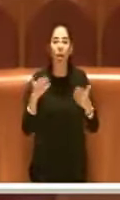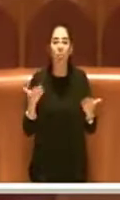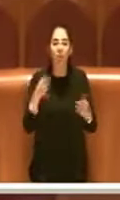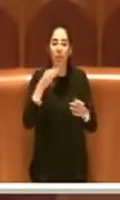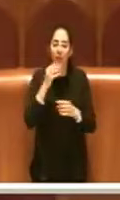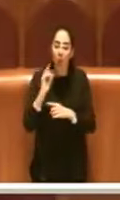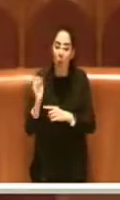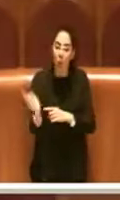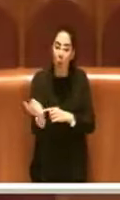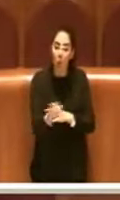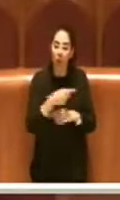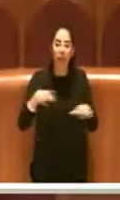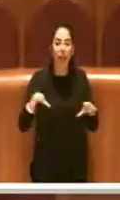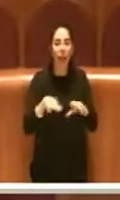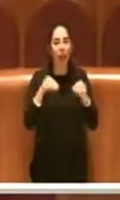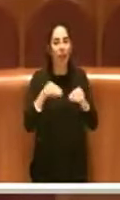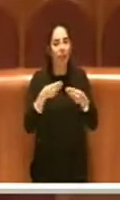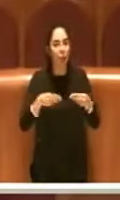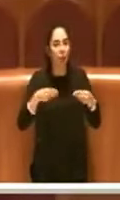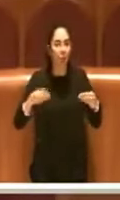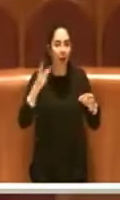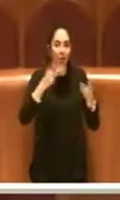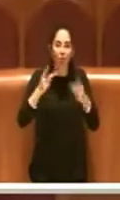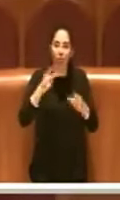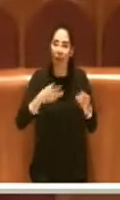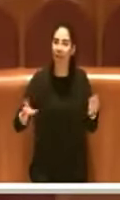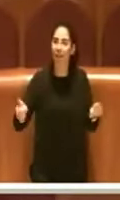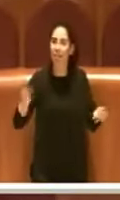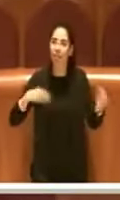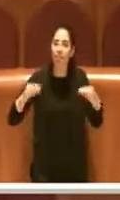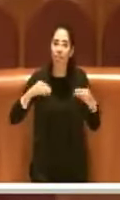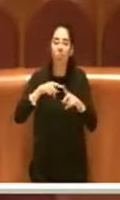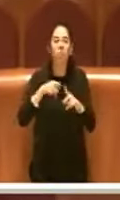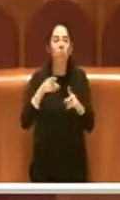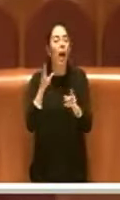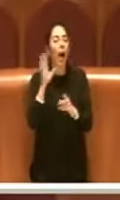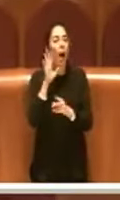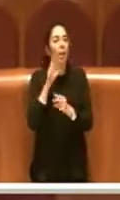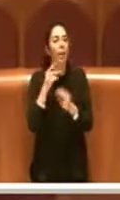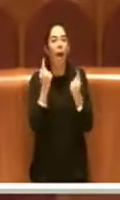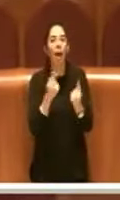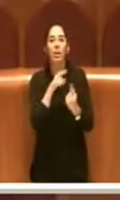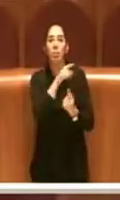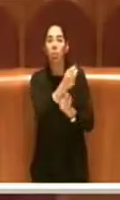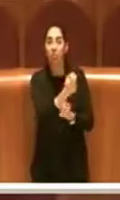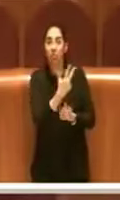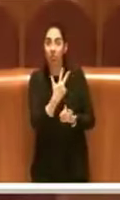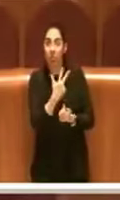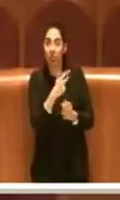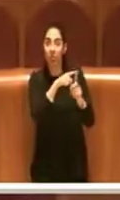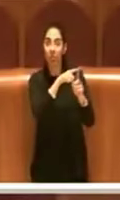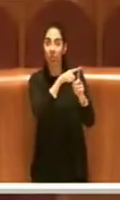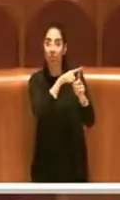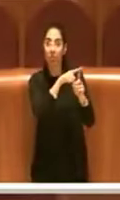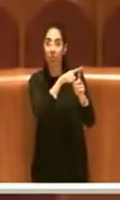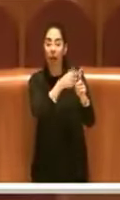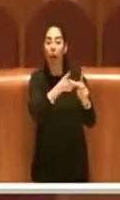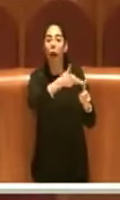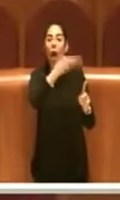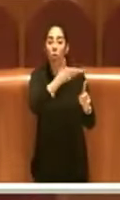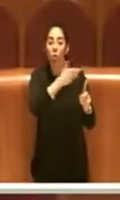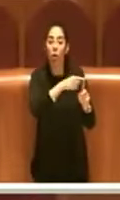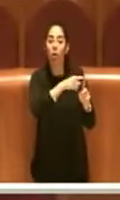e siamo tutti comunque attenti a recepire qualunque indicazione che provenga dalle